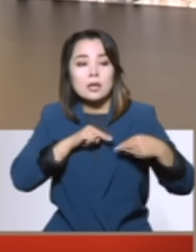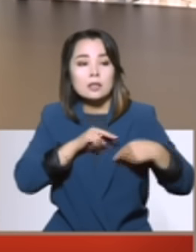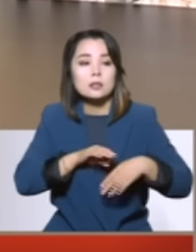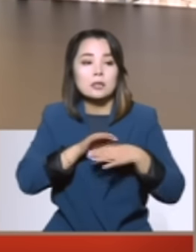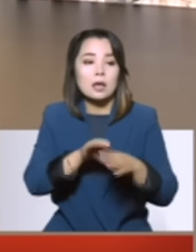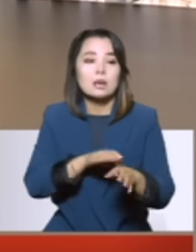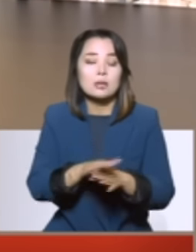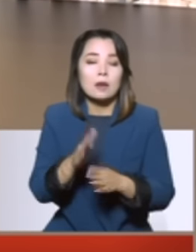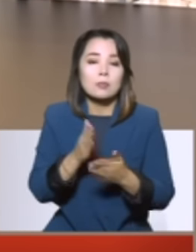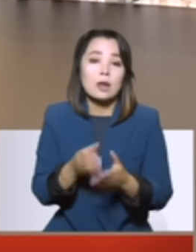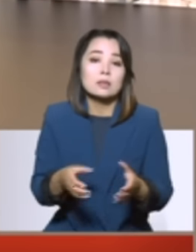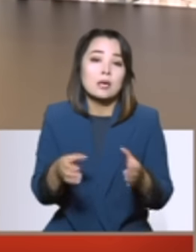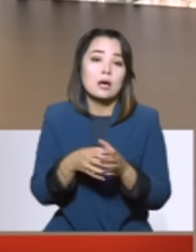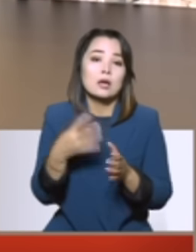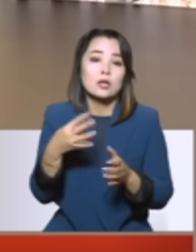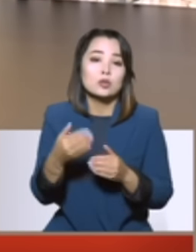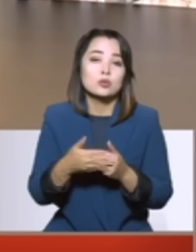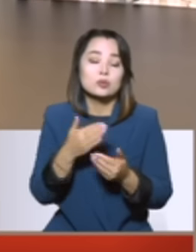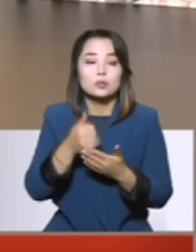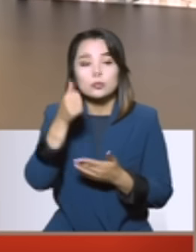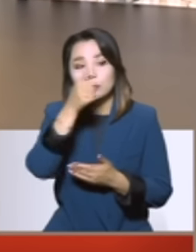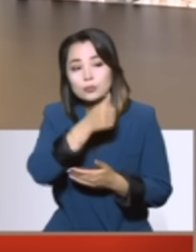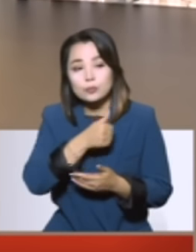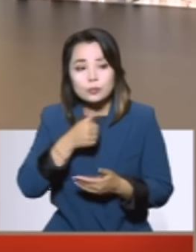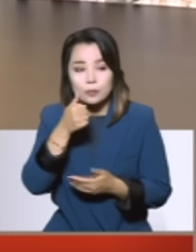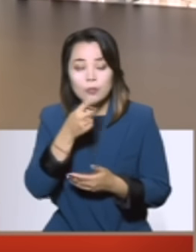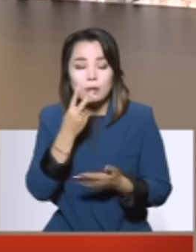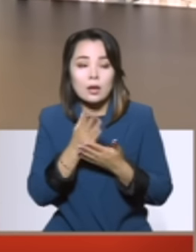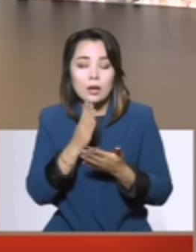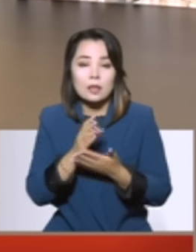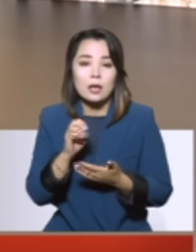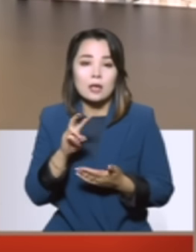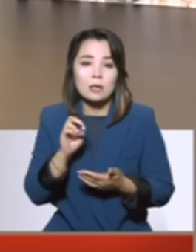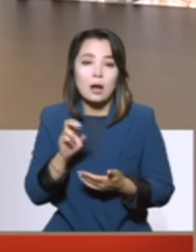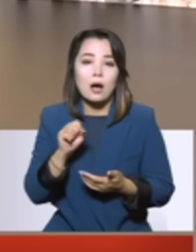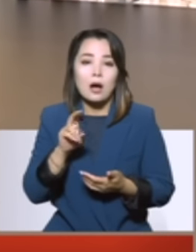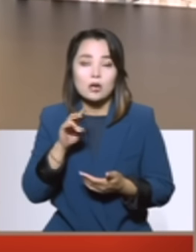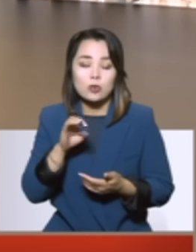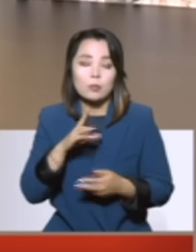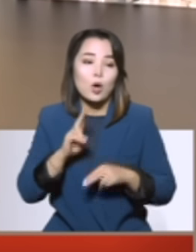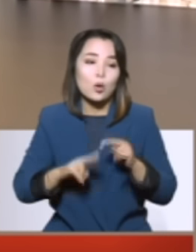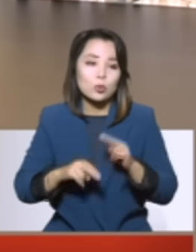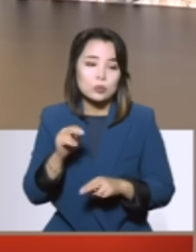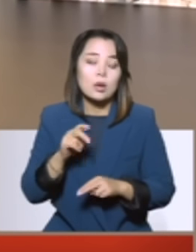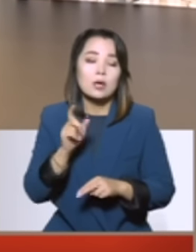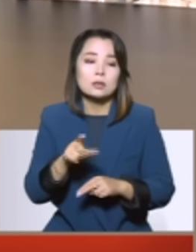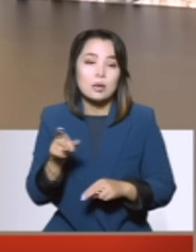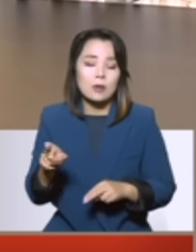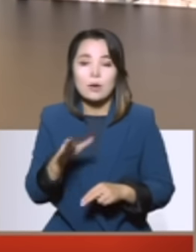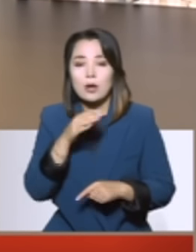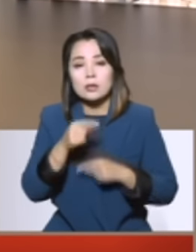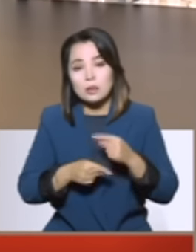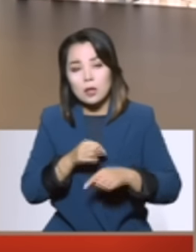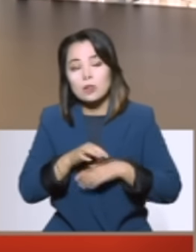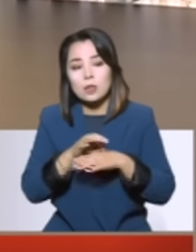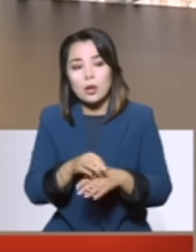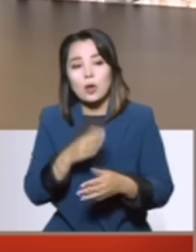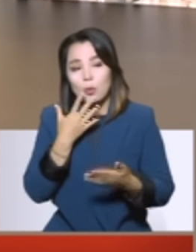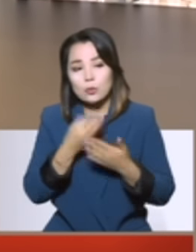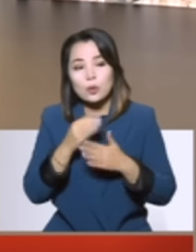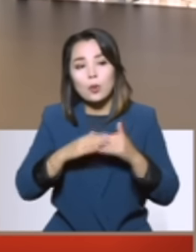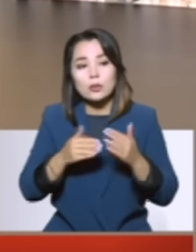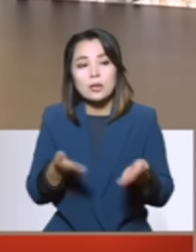ерен. Салада 40 жылға жуық қызмет ететін Елік Ақановтың айтуынша, құрылысшы болу бұл ғасырда өз